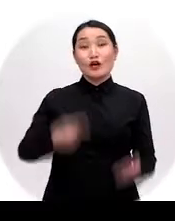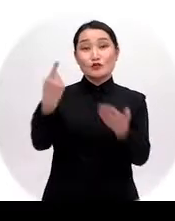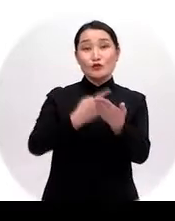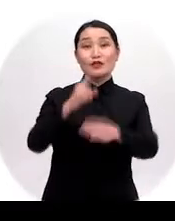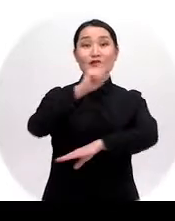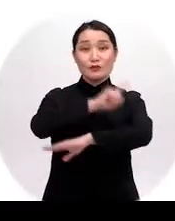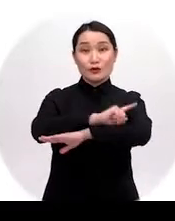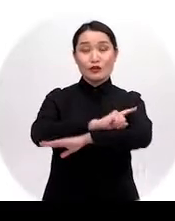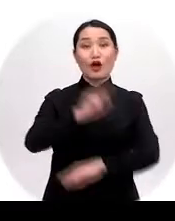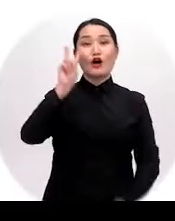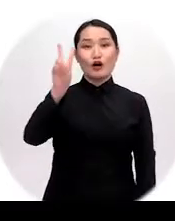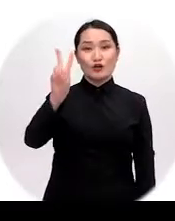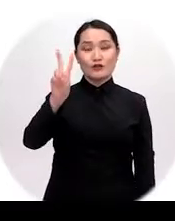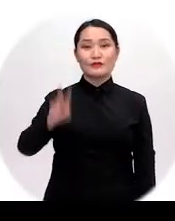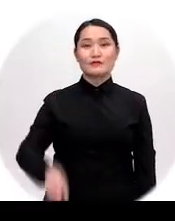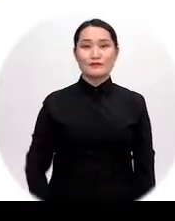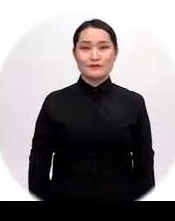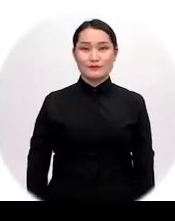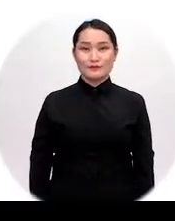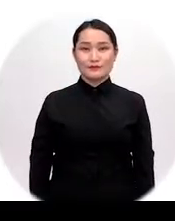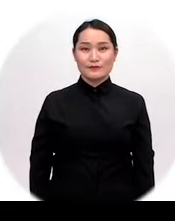Зургийн хичээл орж байвал 2 номер.